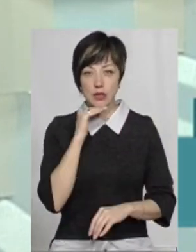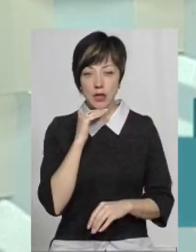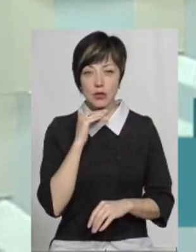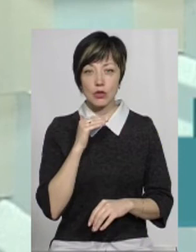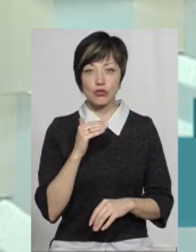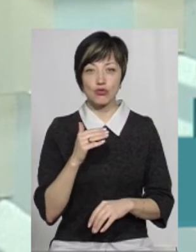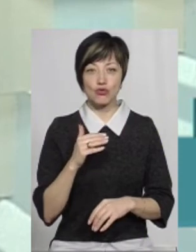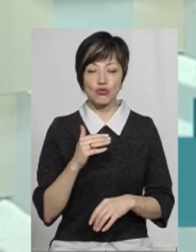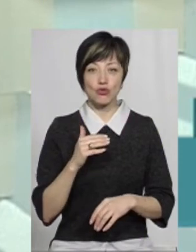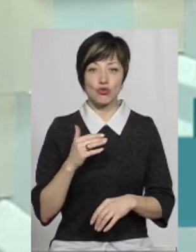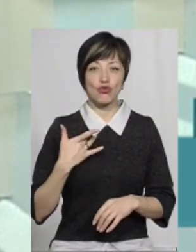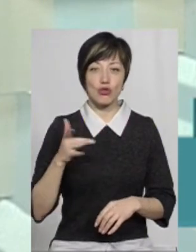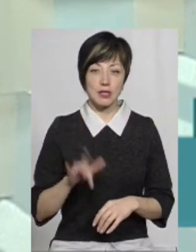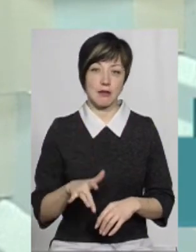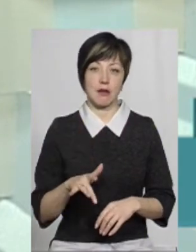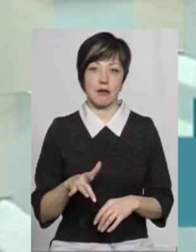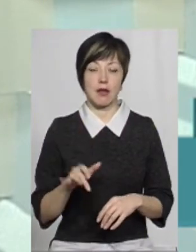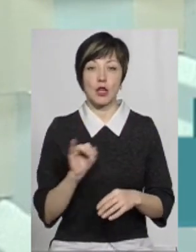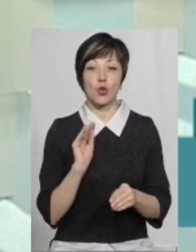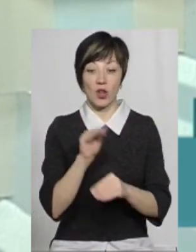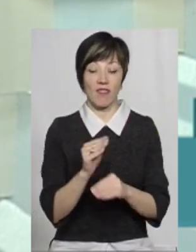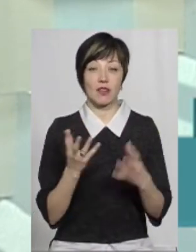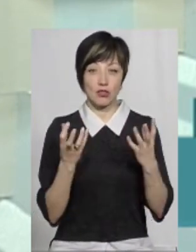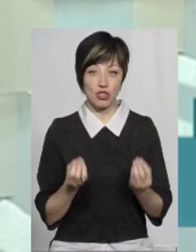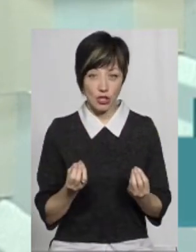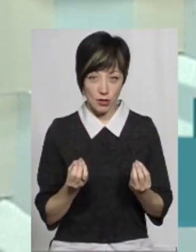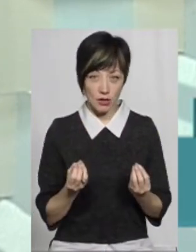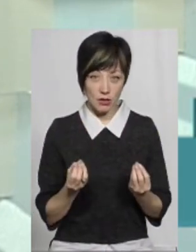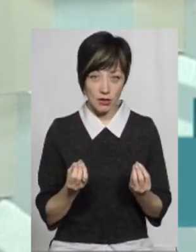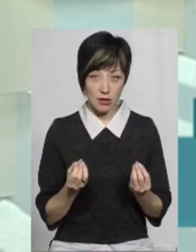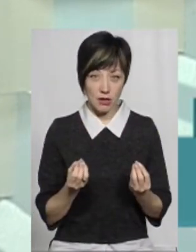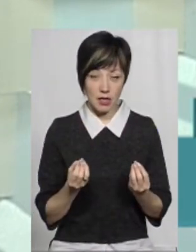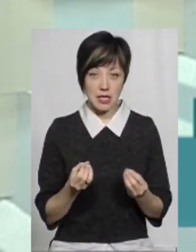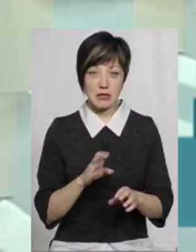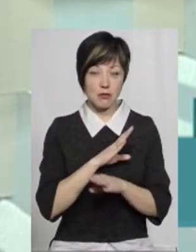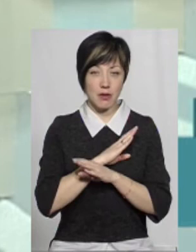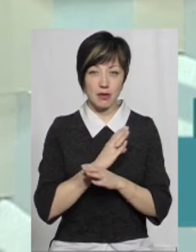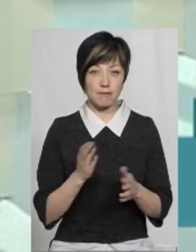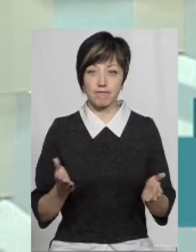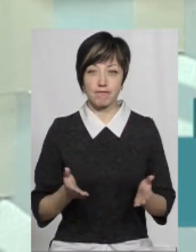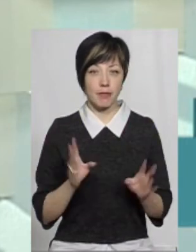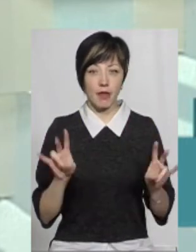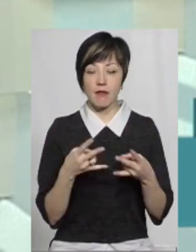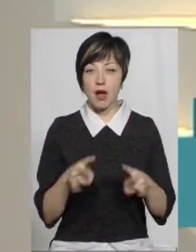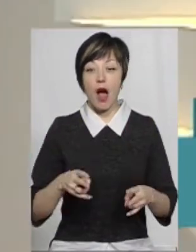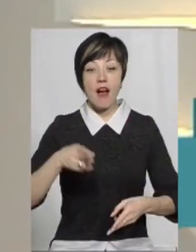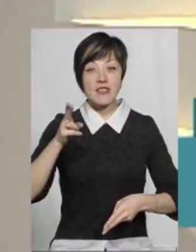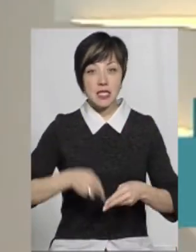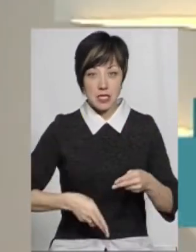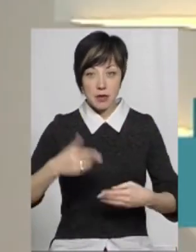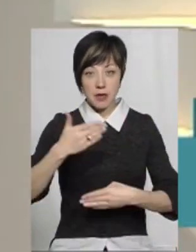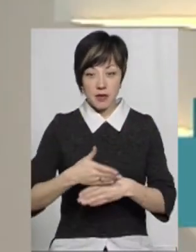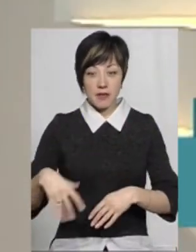вона жорстка, і додавати до цього ще перцю смерті не варто. Але в кінці п'єси